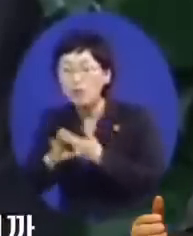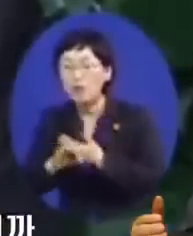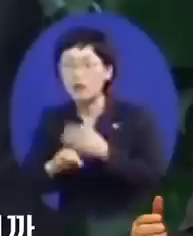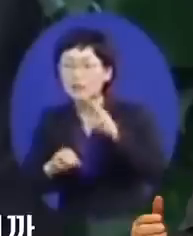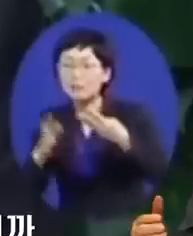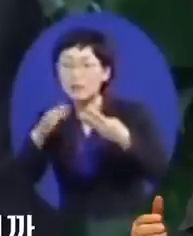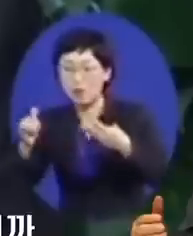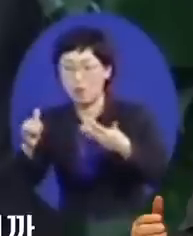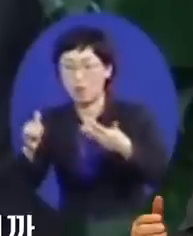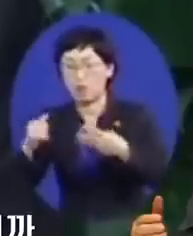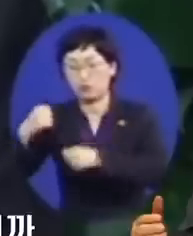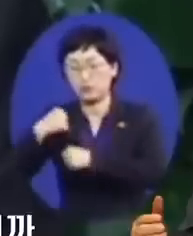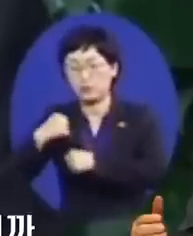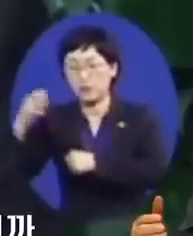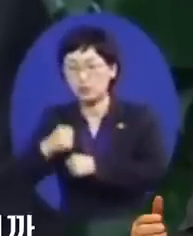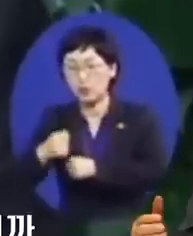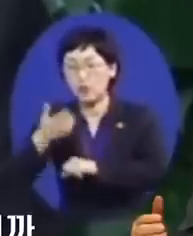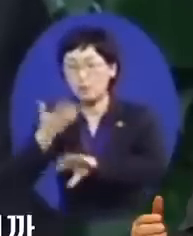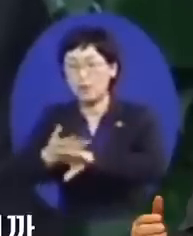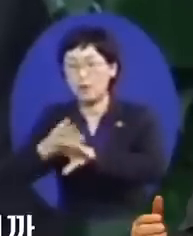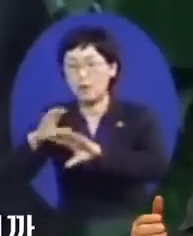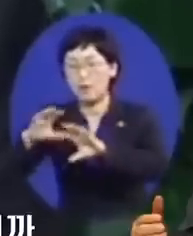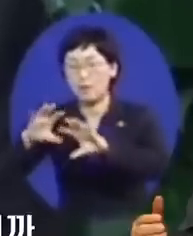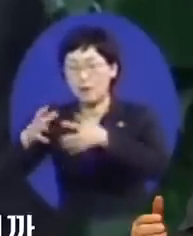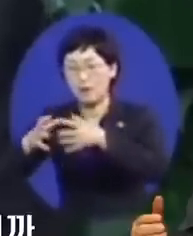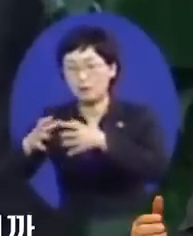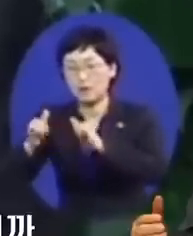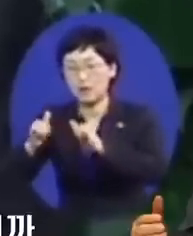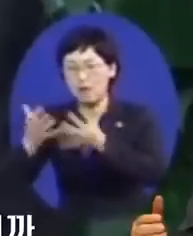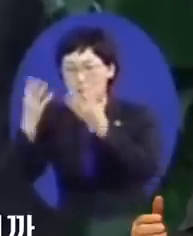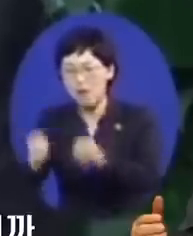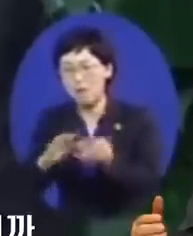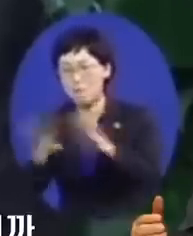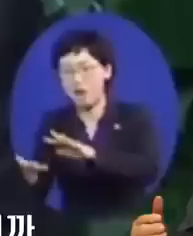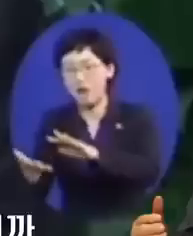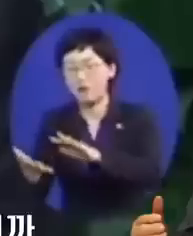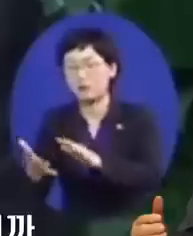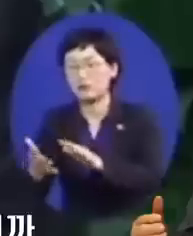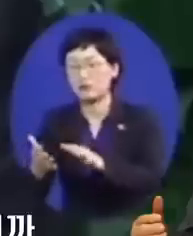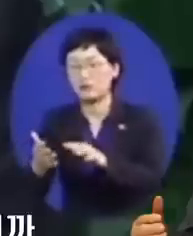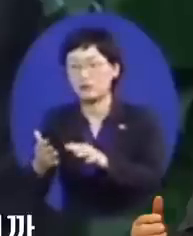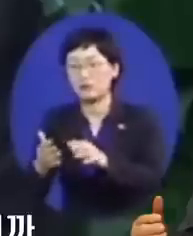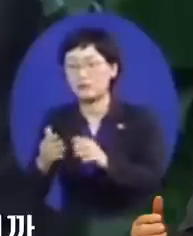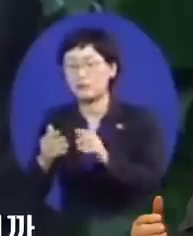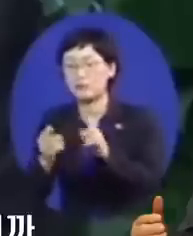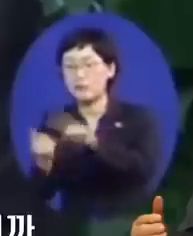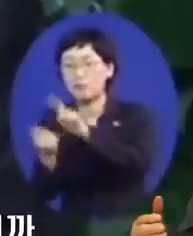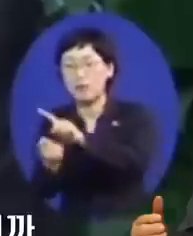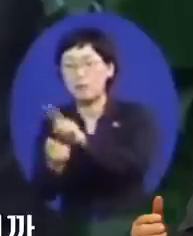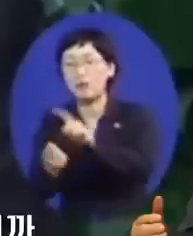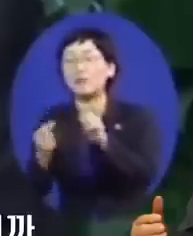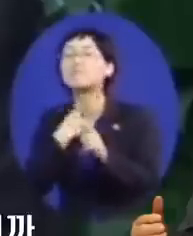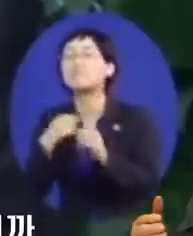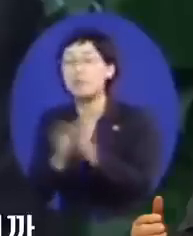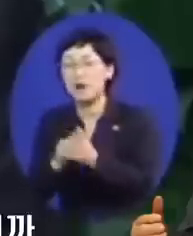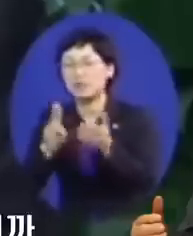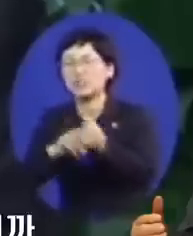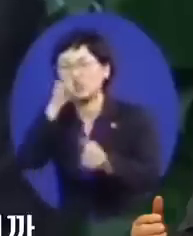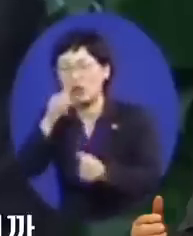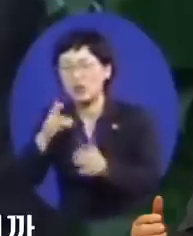적군을 물리친 적도 있다. 기적이 있다. 오늘 이 시간에 이판 저판이다. 회개하고 예수를 믿어드리고 주의 이름으로